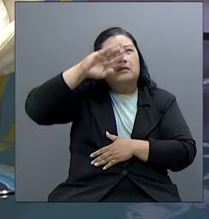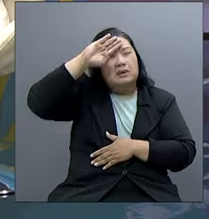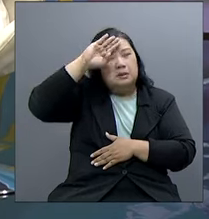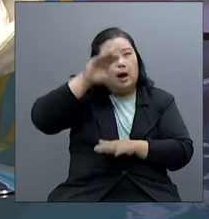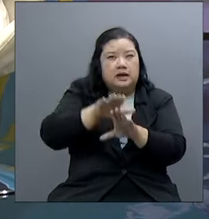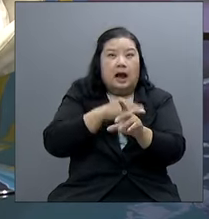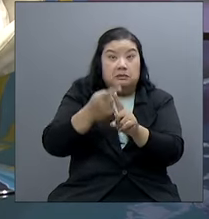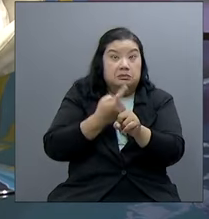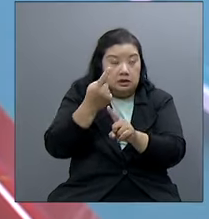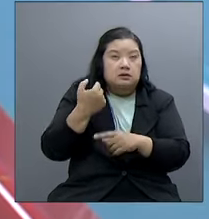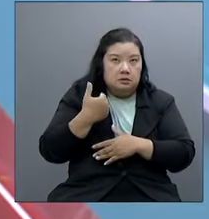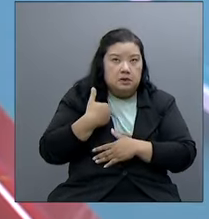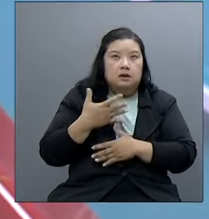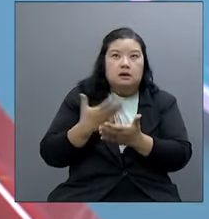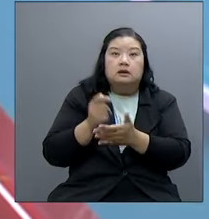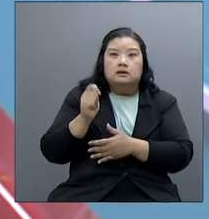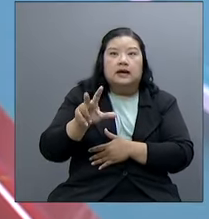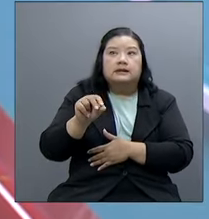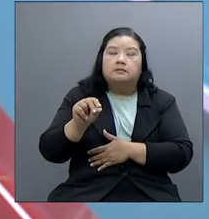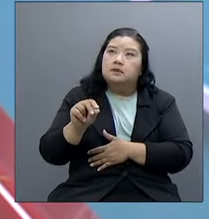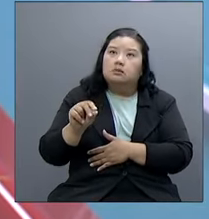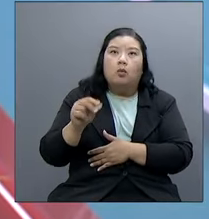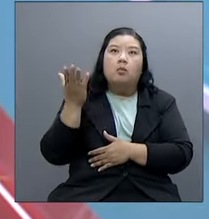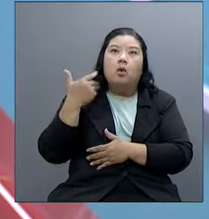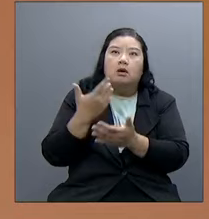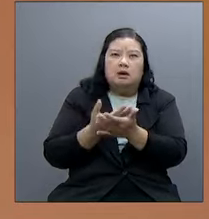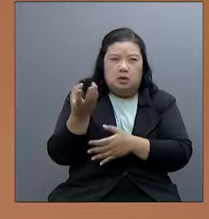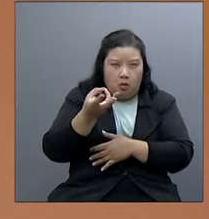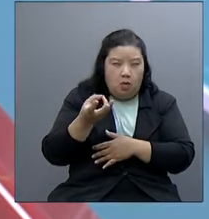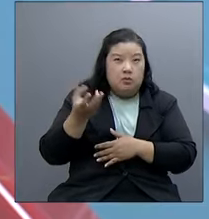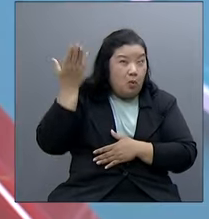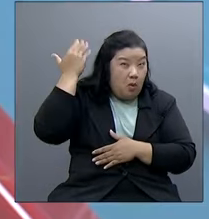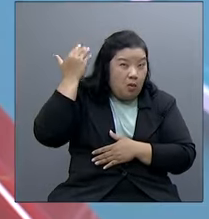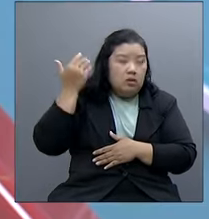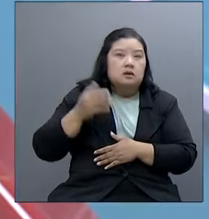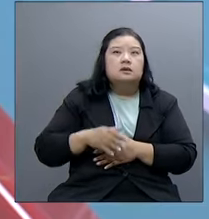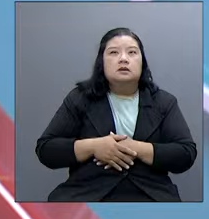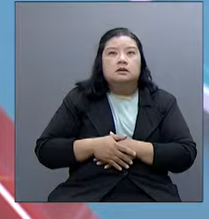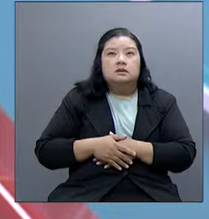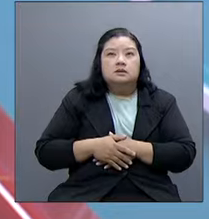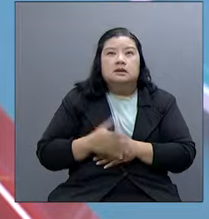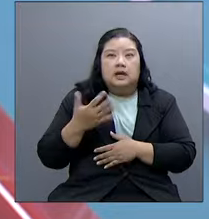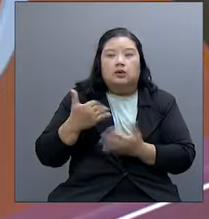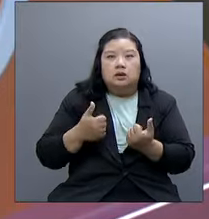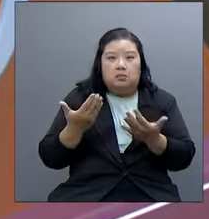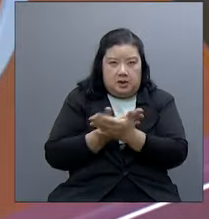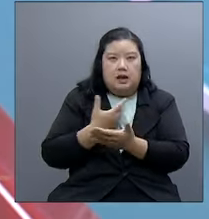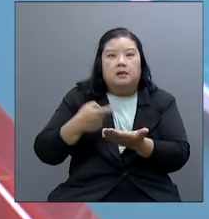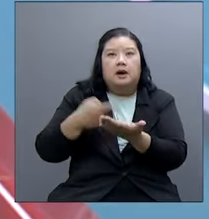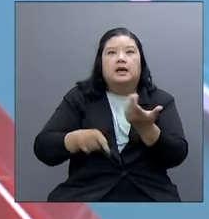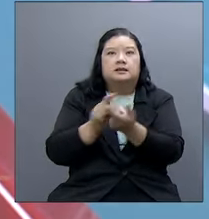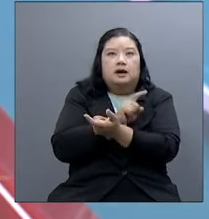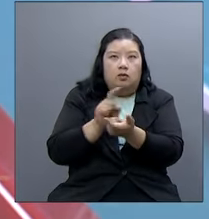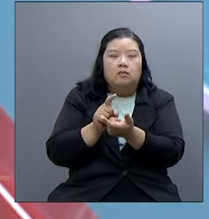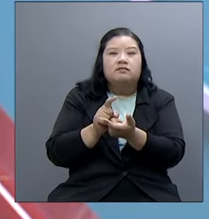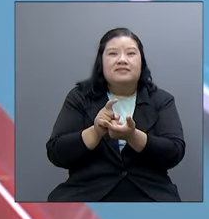วาตอนี้ผมส่เป็บากกสัคมแล้ กจะเปนอรแบ